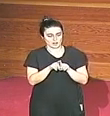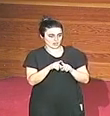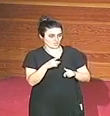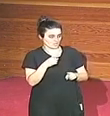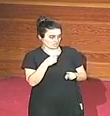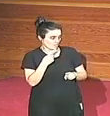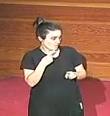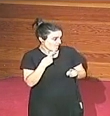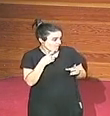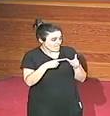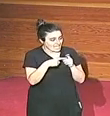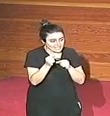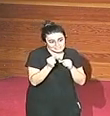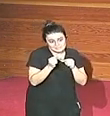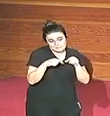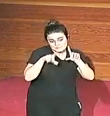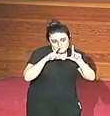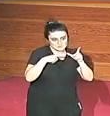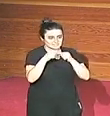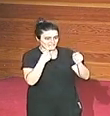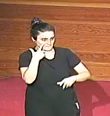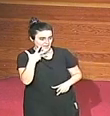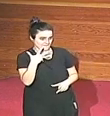kazetari izarra. Kazetaritzara ekarri duena da, batez ere,